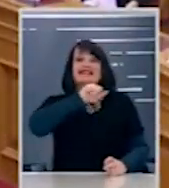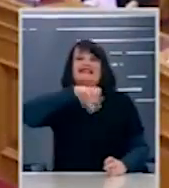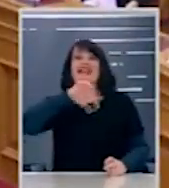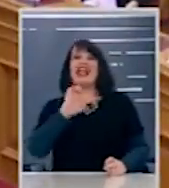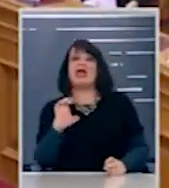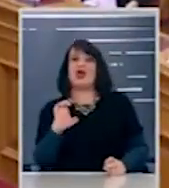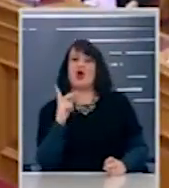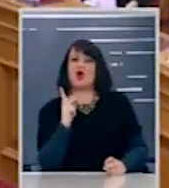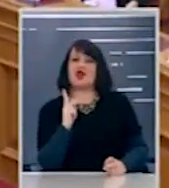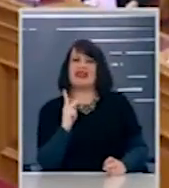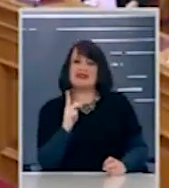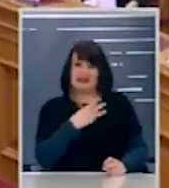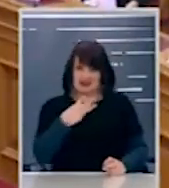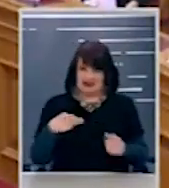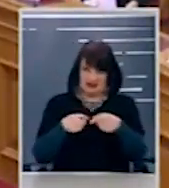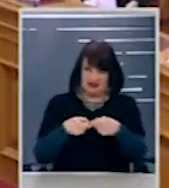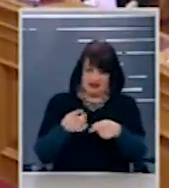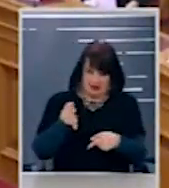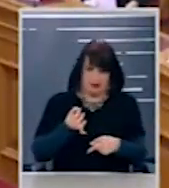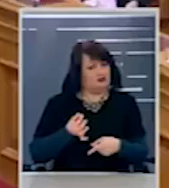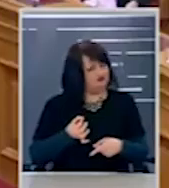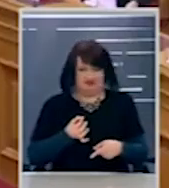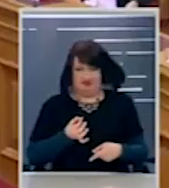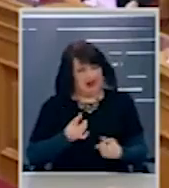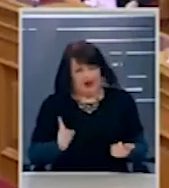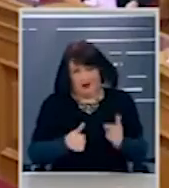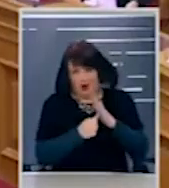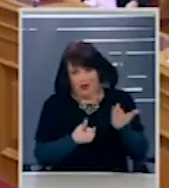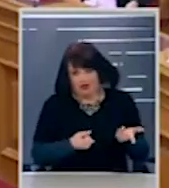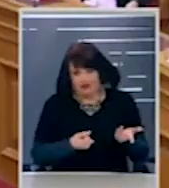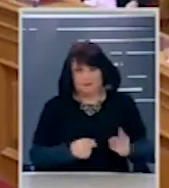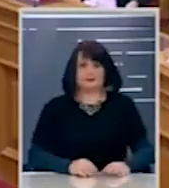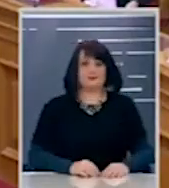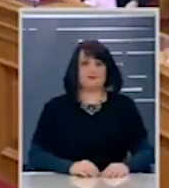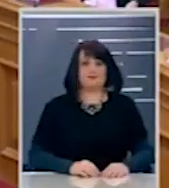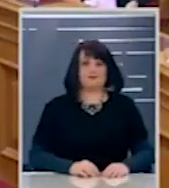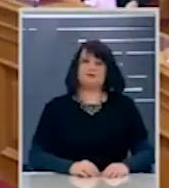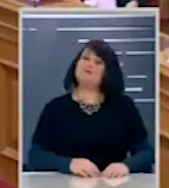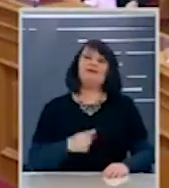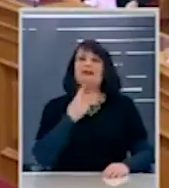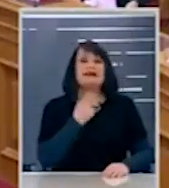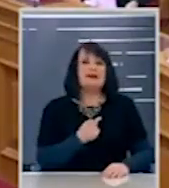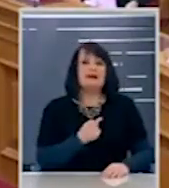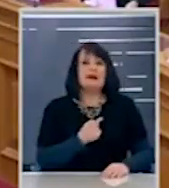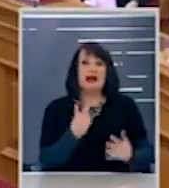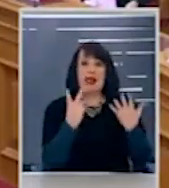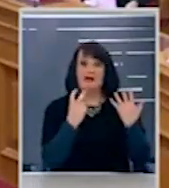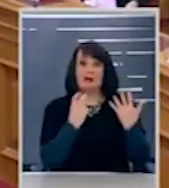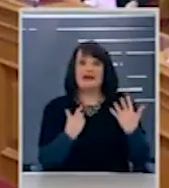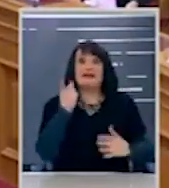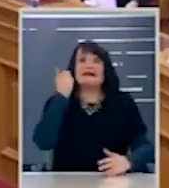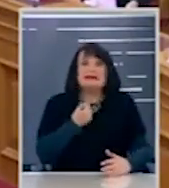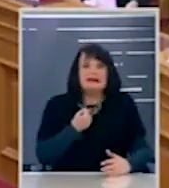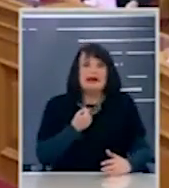Κύριος Κορκίδης είναι ΣΥΡΙΖΑ. Αν είναι ΣΥΡΙΖΑ μου το πείτε. Και βγαίνει λοιπόν η έρευνα της ΕΣΕ και λέει ότι το